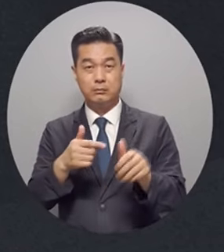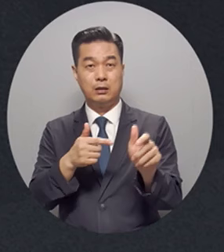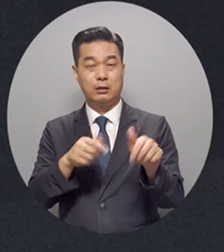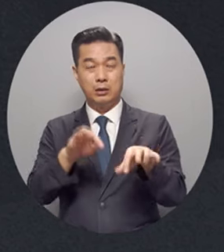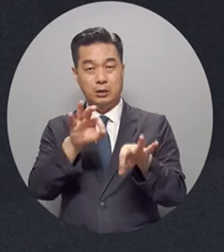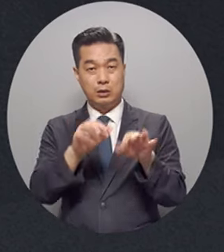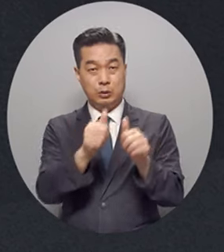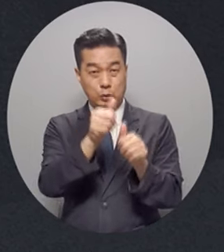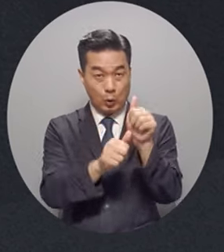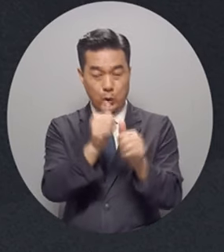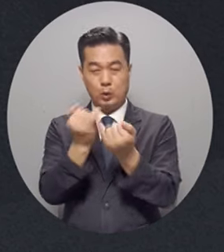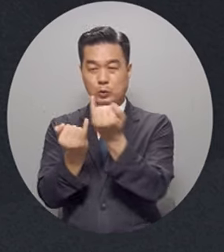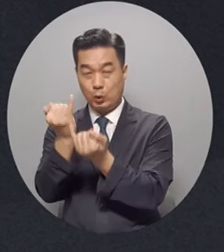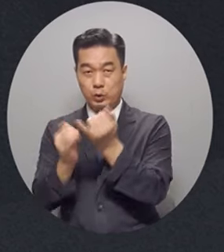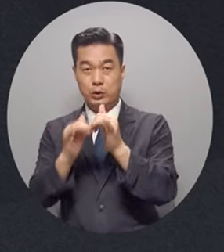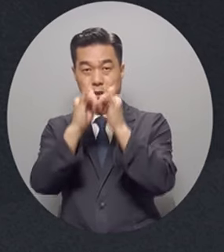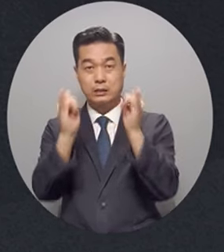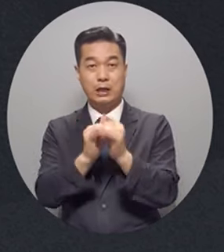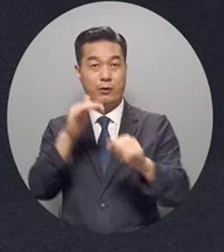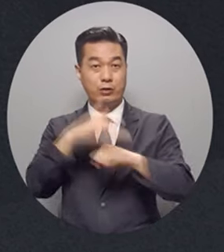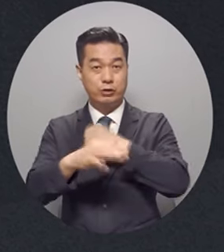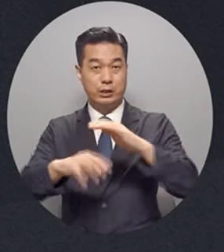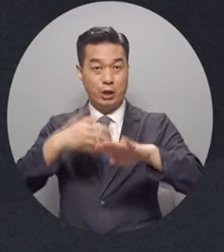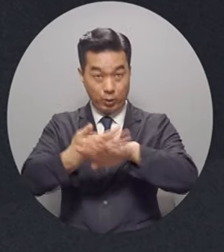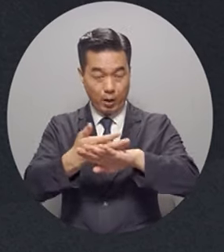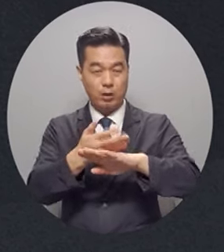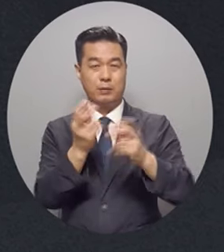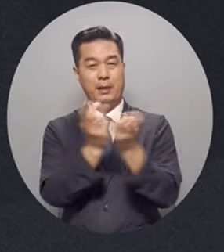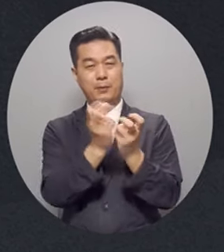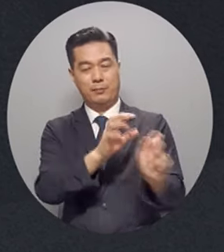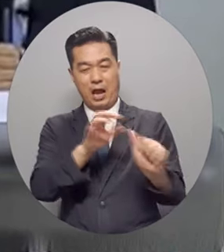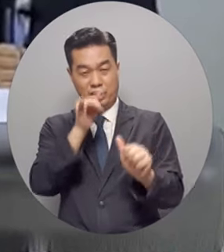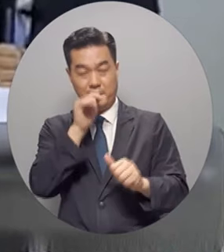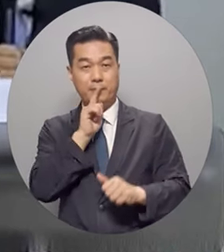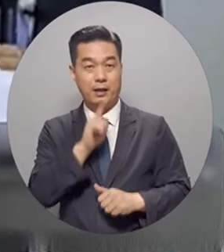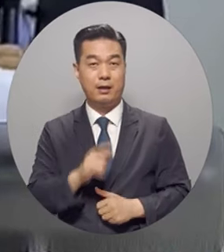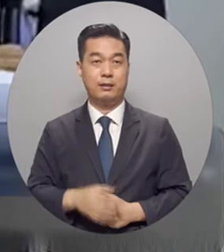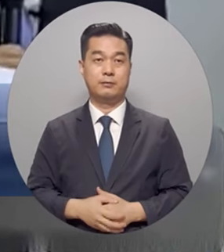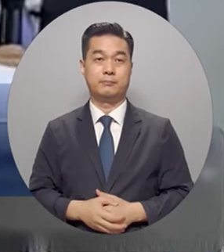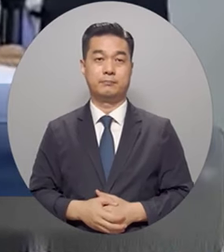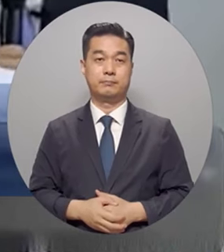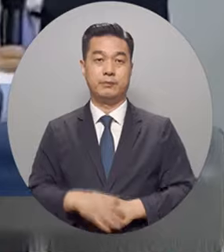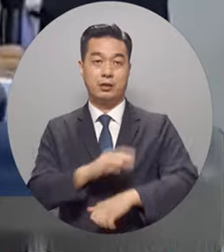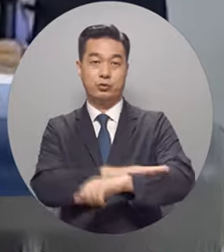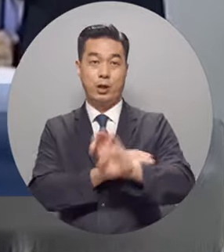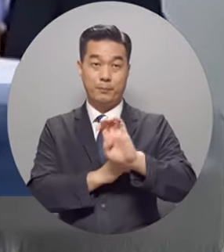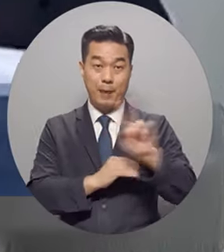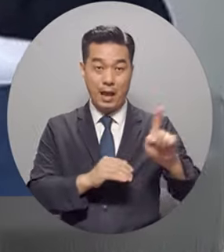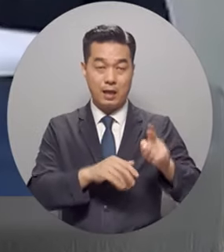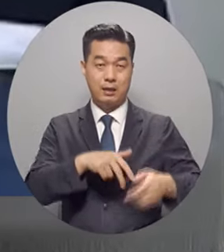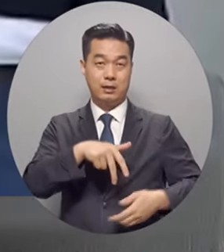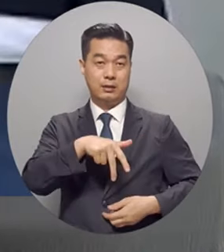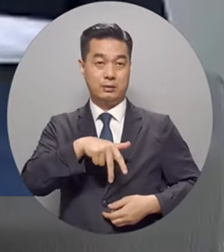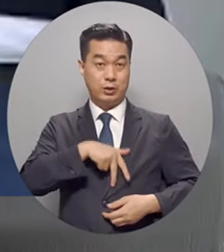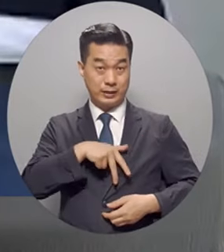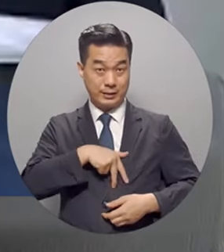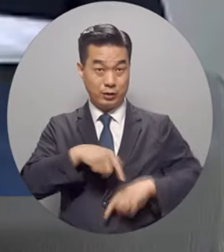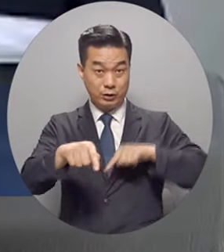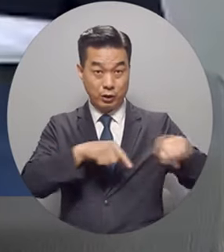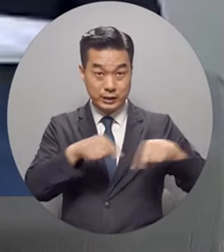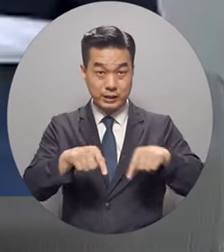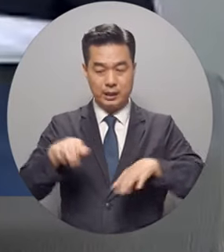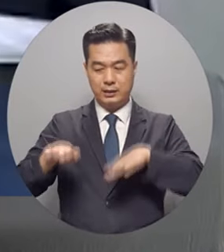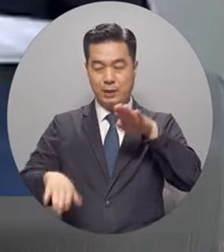혁명의 수단이라고 주장해 왔다며 입장을 굽히지 않았습니다 좌파의 정성 정치와 자별